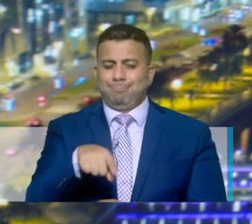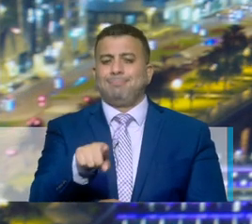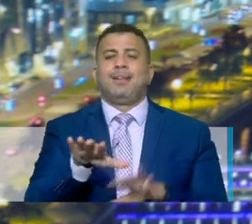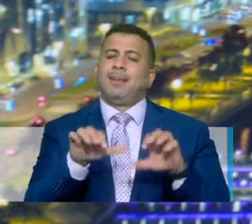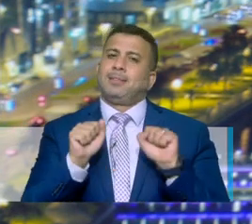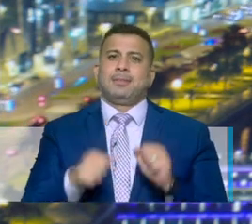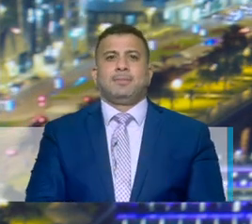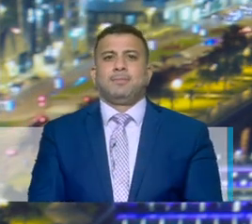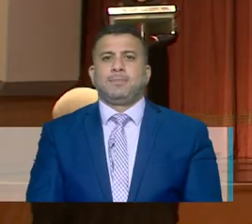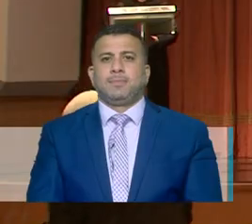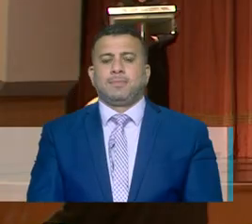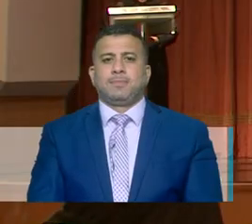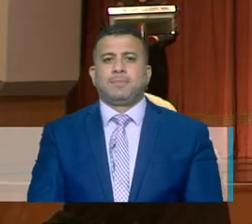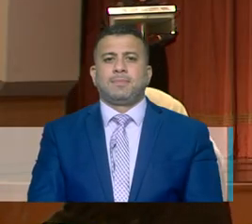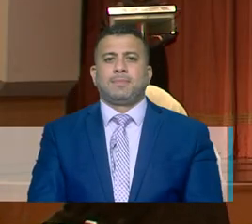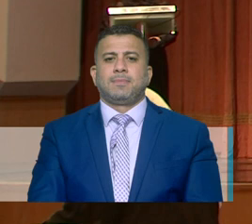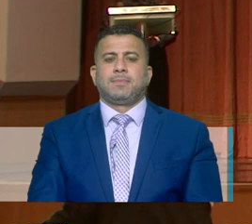الجاري.